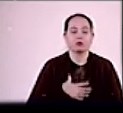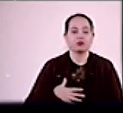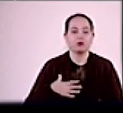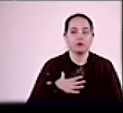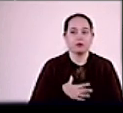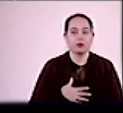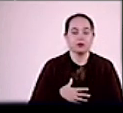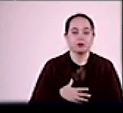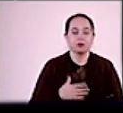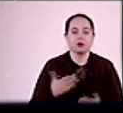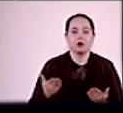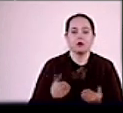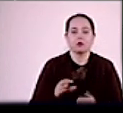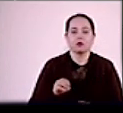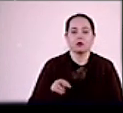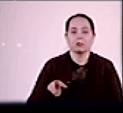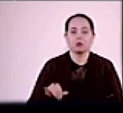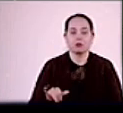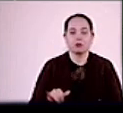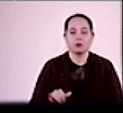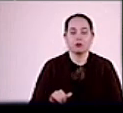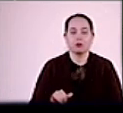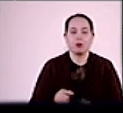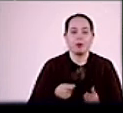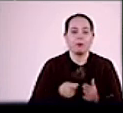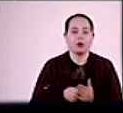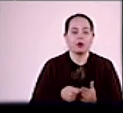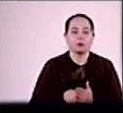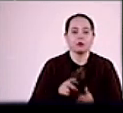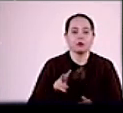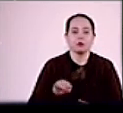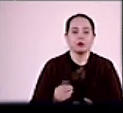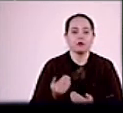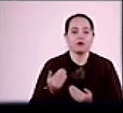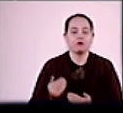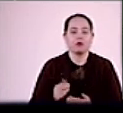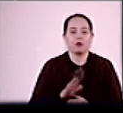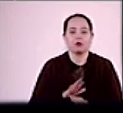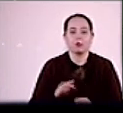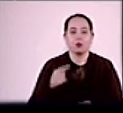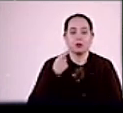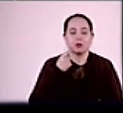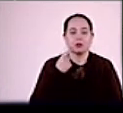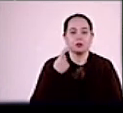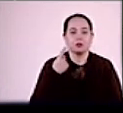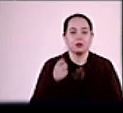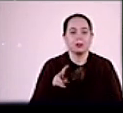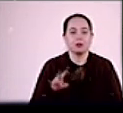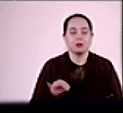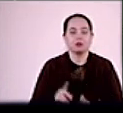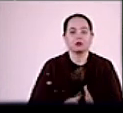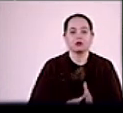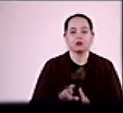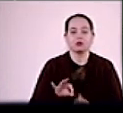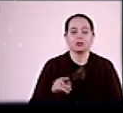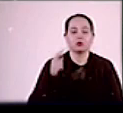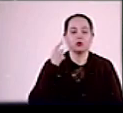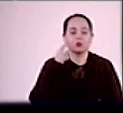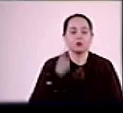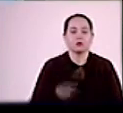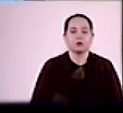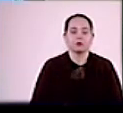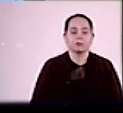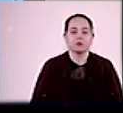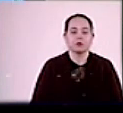переживает, каково ему, покормили ли его, не обидели ли. Сначала он думает